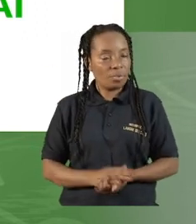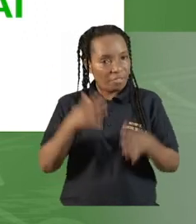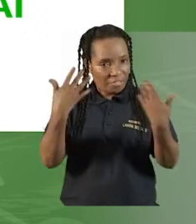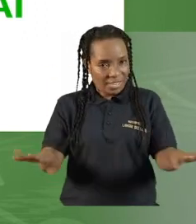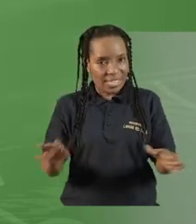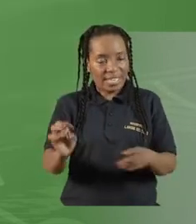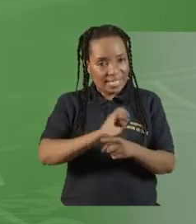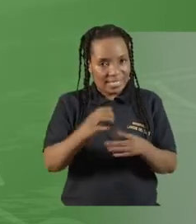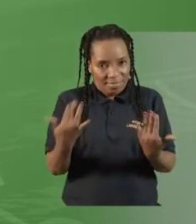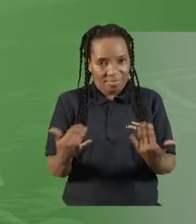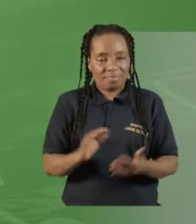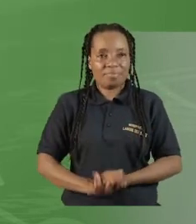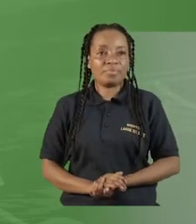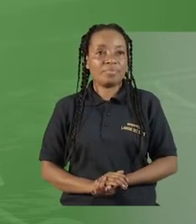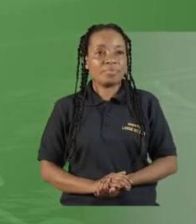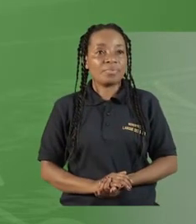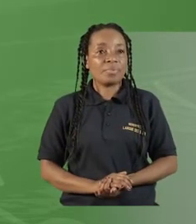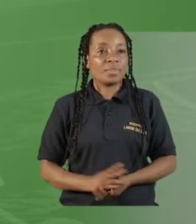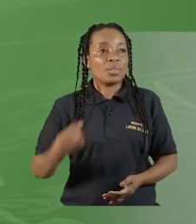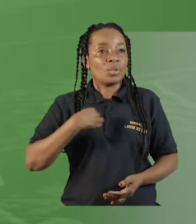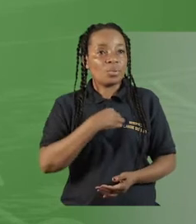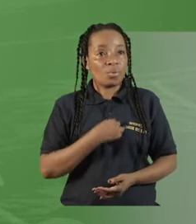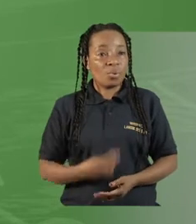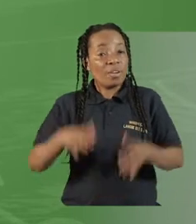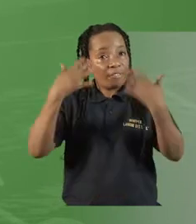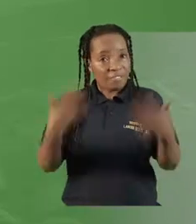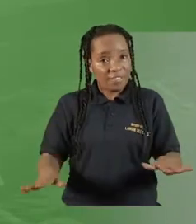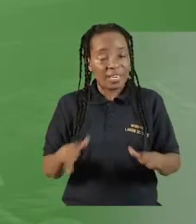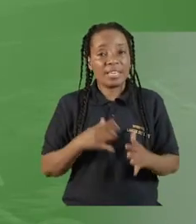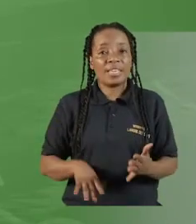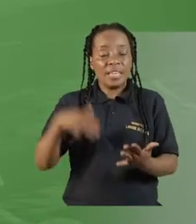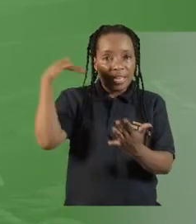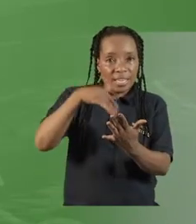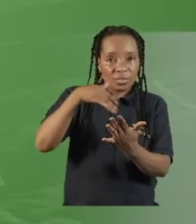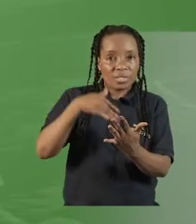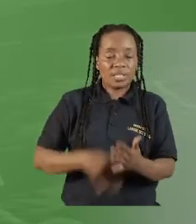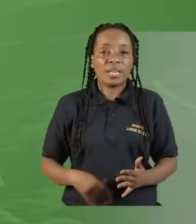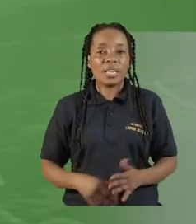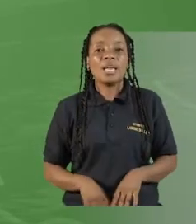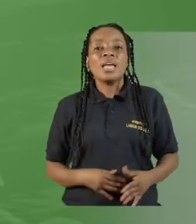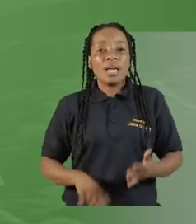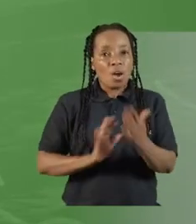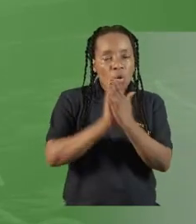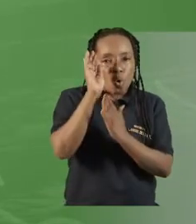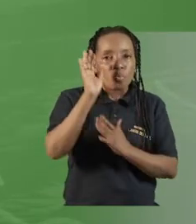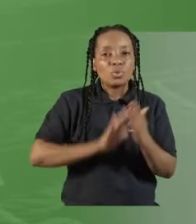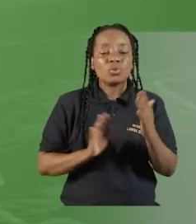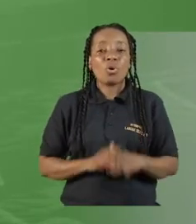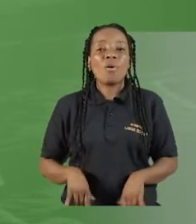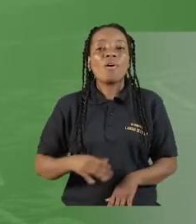terminée. Nous venons d'étudier les combustions du fer et les combustions du